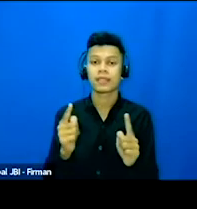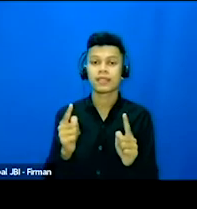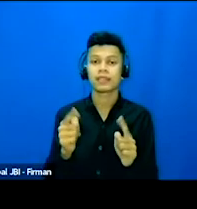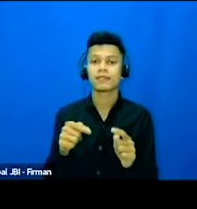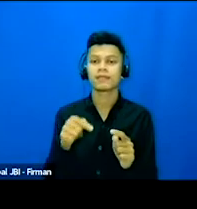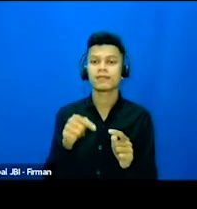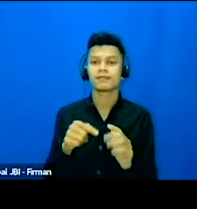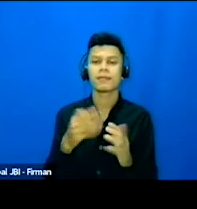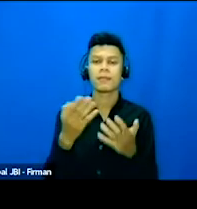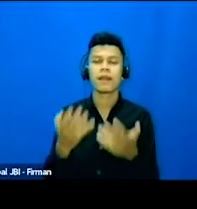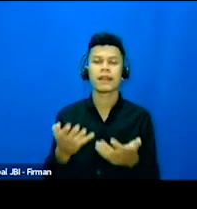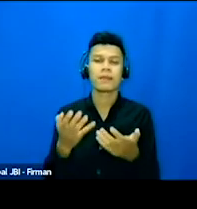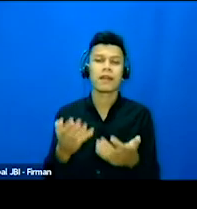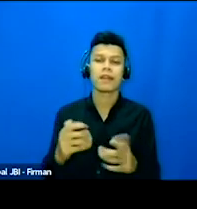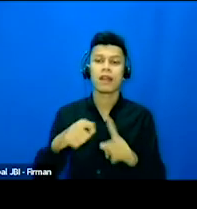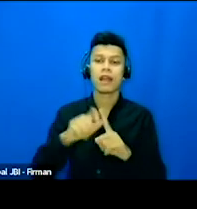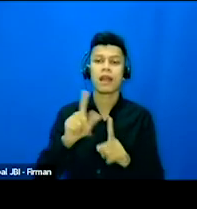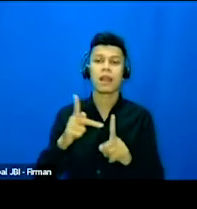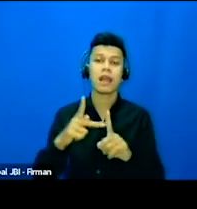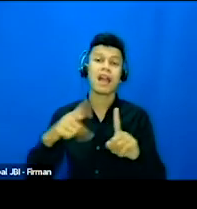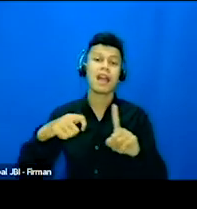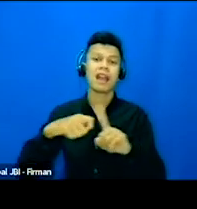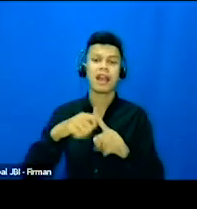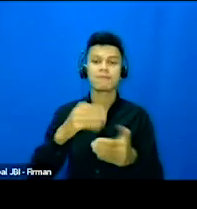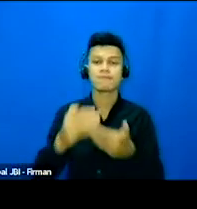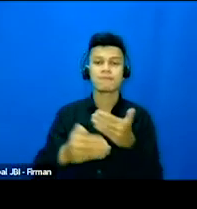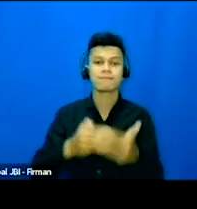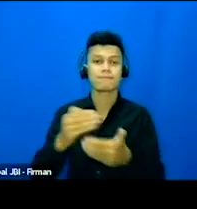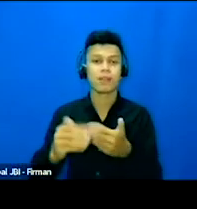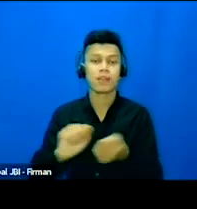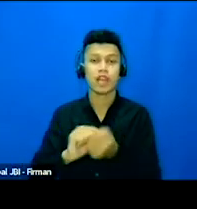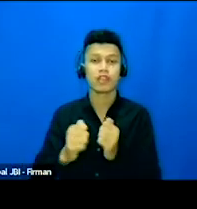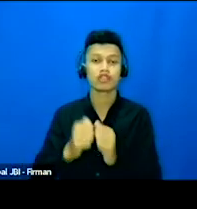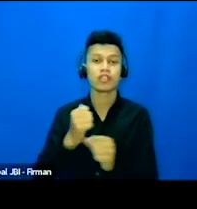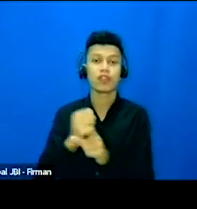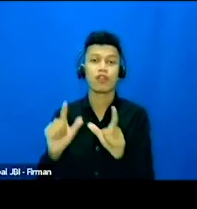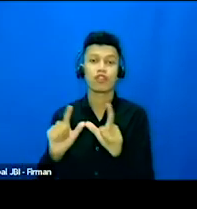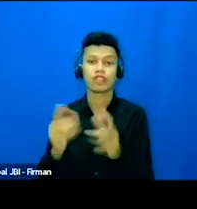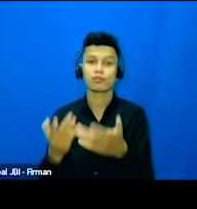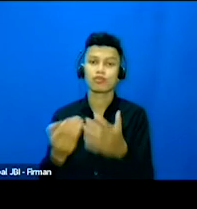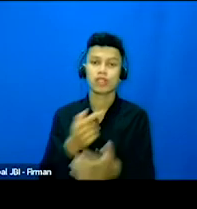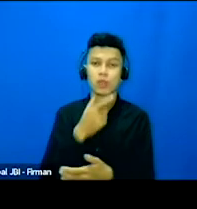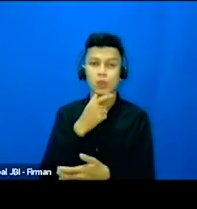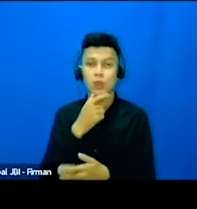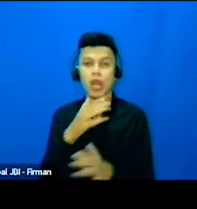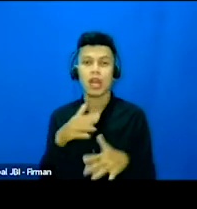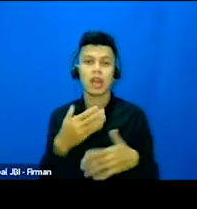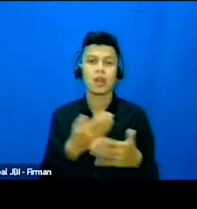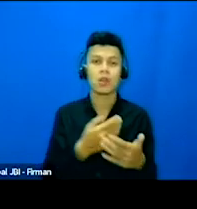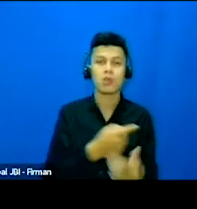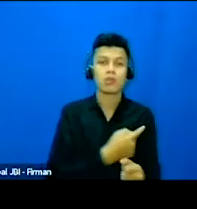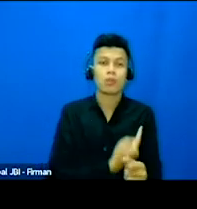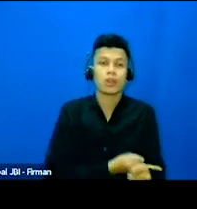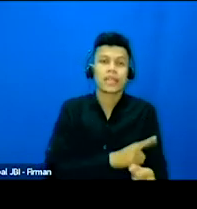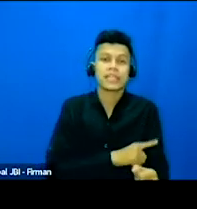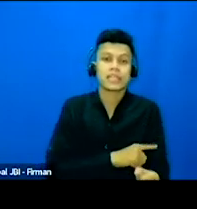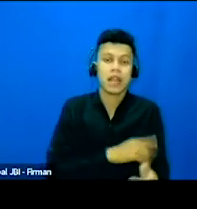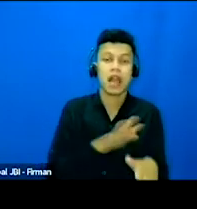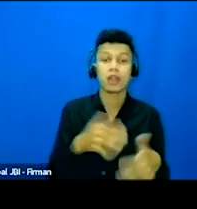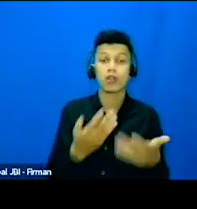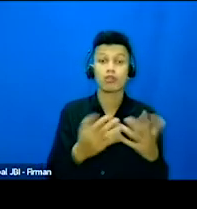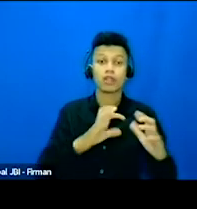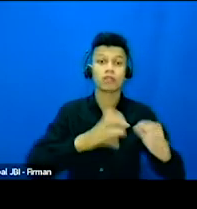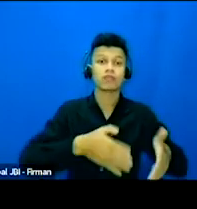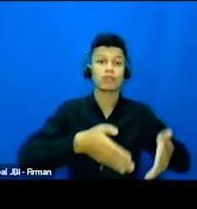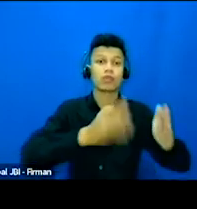Bagaimanakah kemudian kayak menangani kasus Bimo sing baik kasus yang sifatnya dugaan atau potensial maupun apabila perusahaan telah terbukti